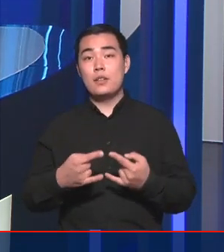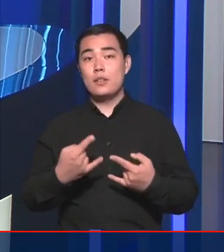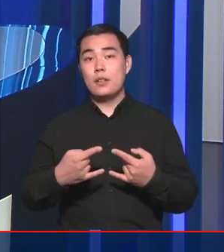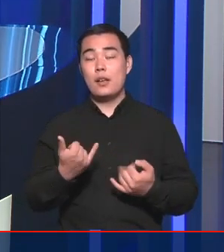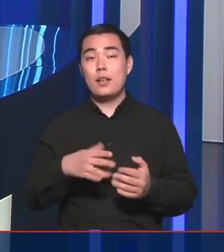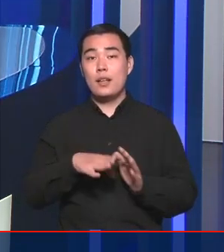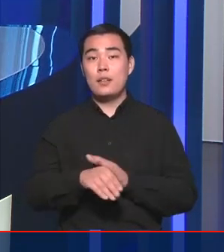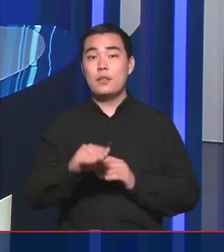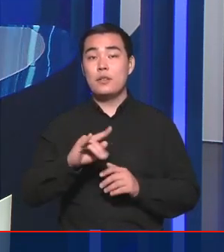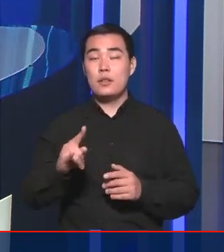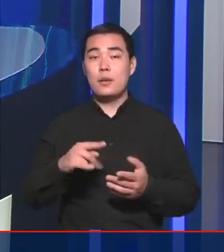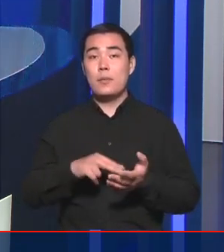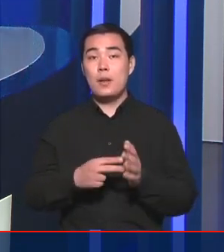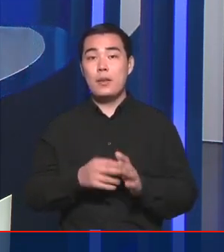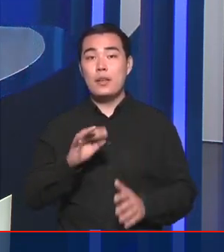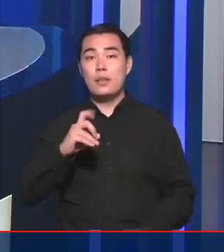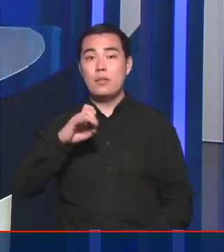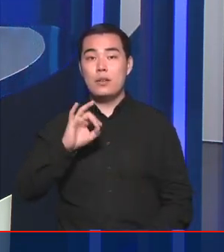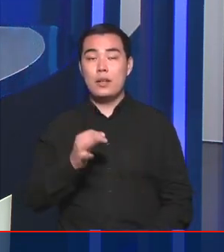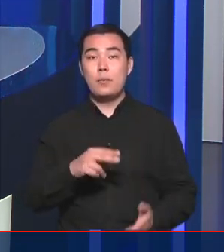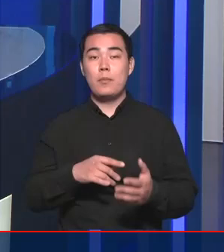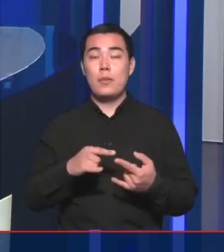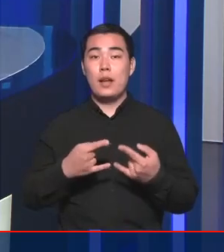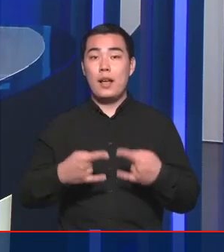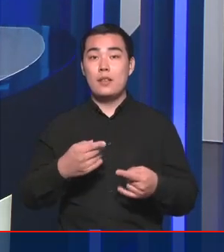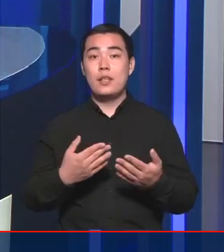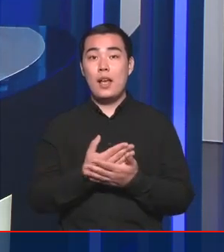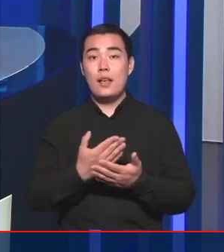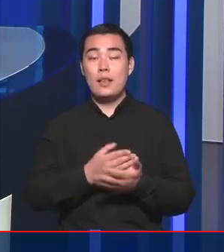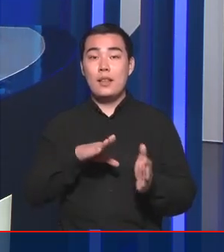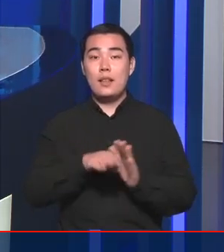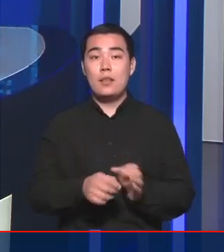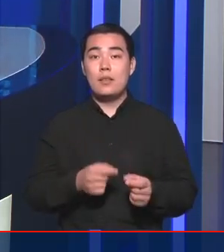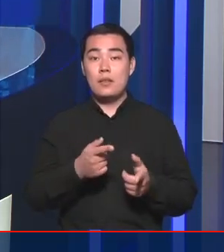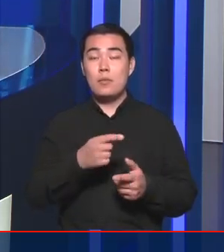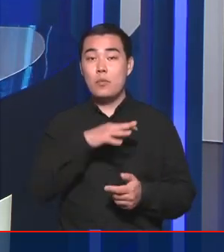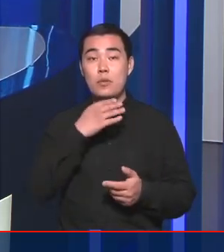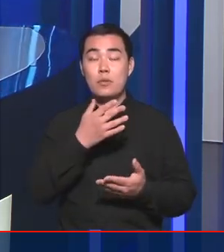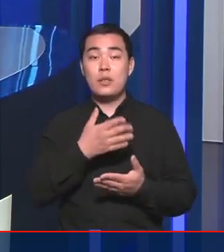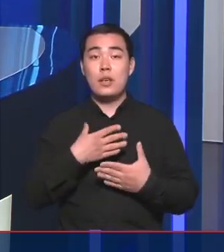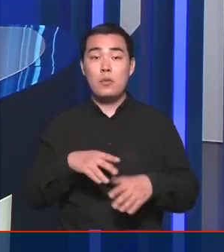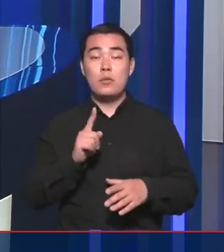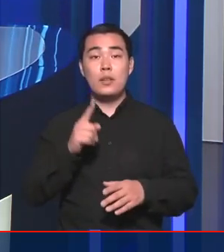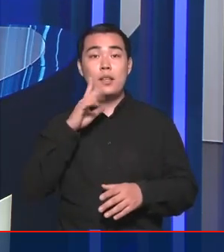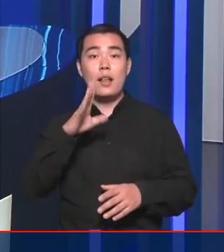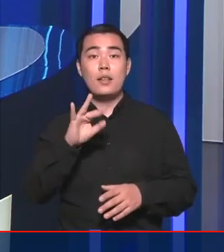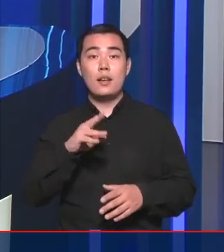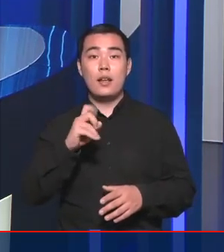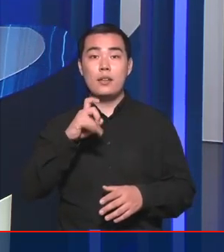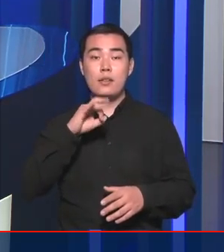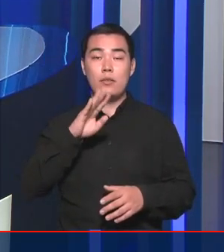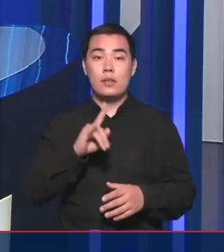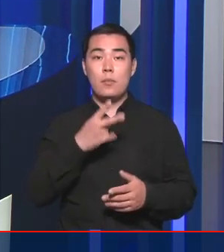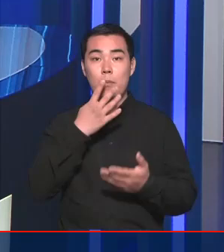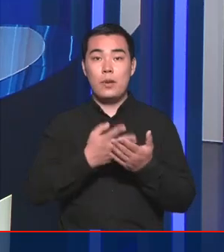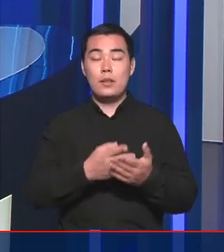кешенінің құрамындағы Жібек жолы және Силквей телеарналары ақпарат айдынына қосылғалы көп болған жоқ. Бірақ талантты, креативті ұжым